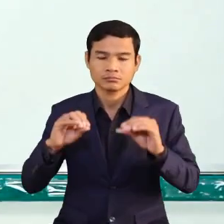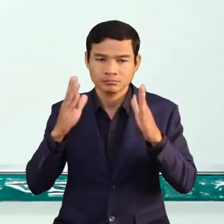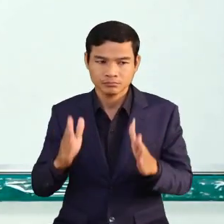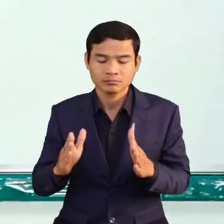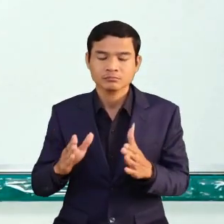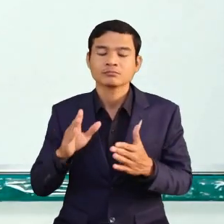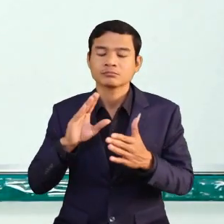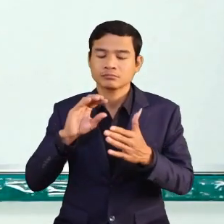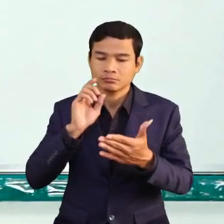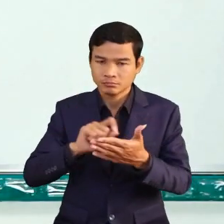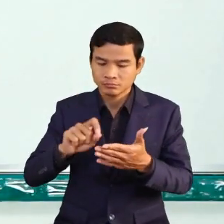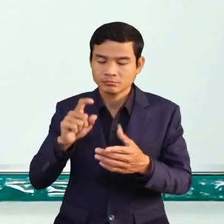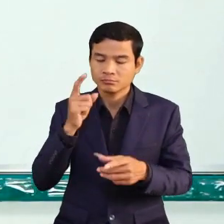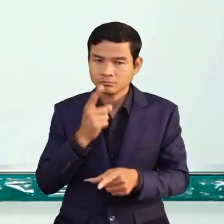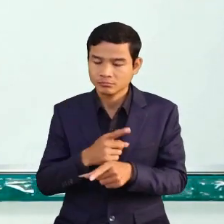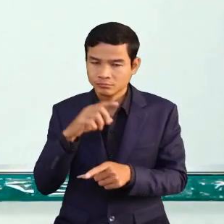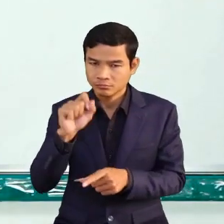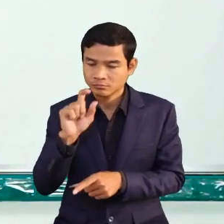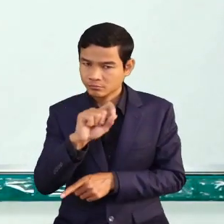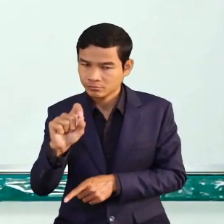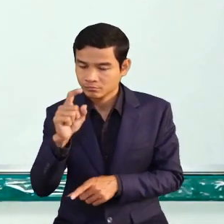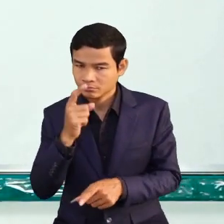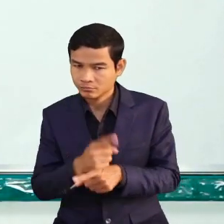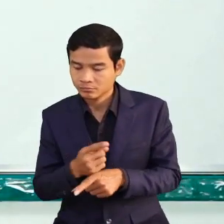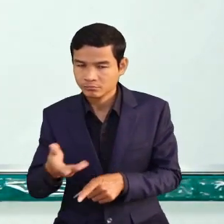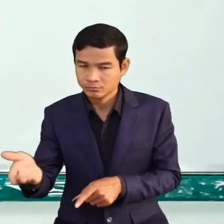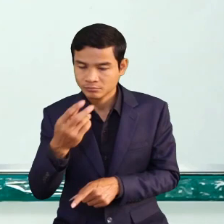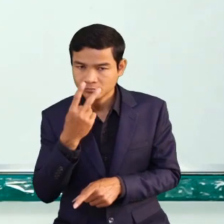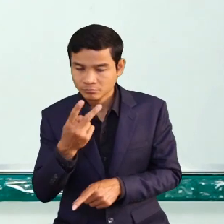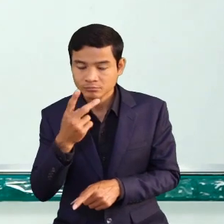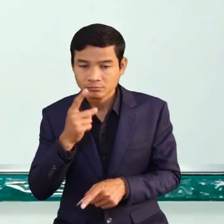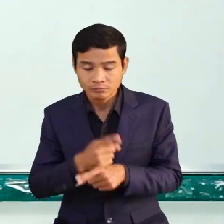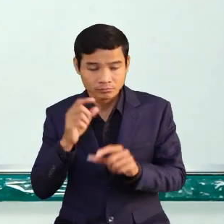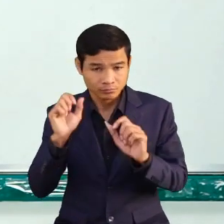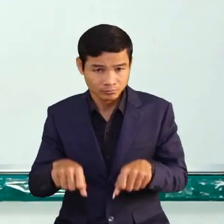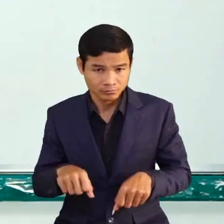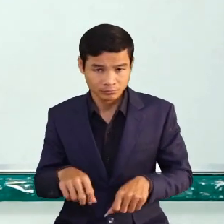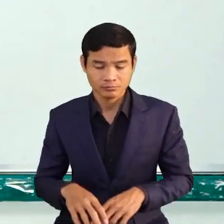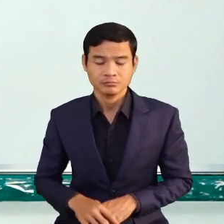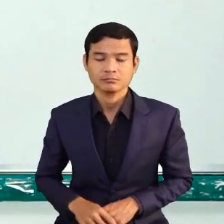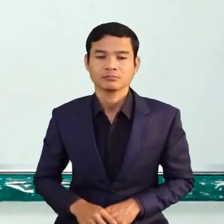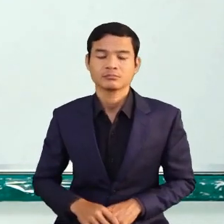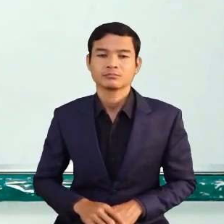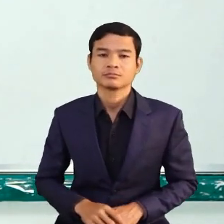แบบนี้ตาตรำตรดาริเตจะรวมสังเกตเมื่อจากอาคเนีย